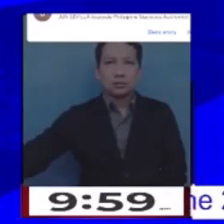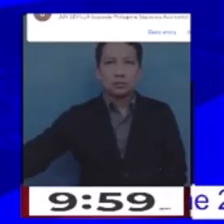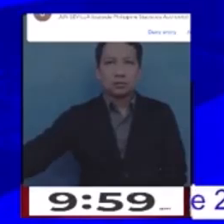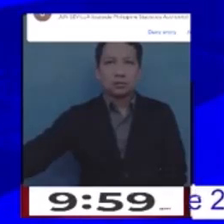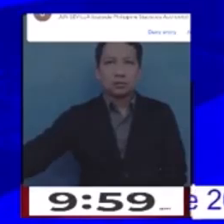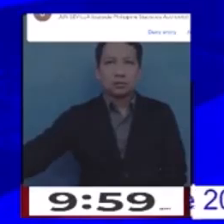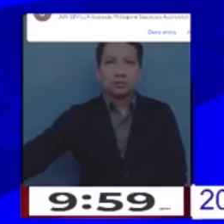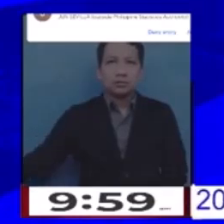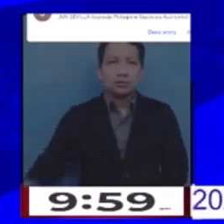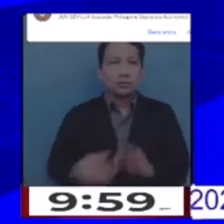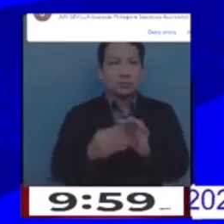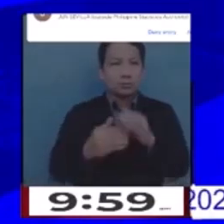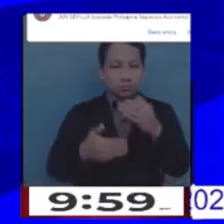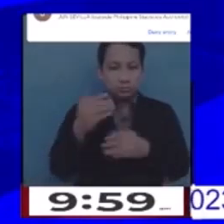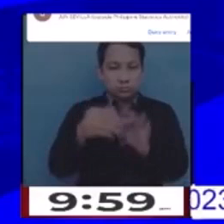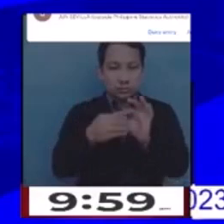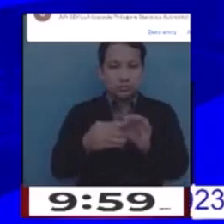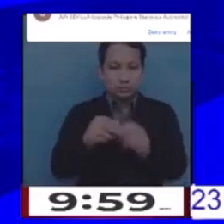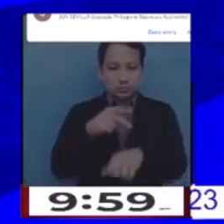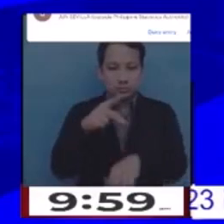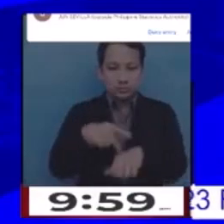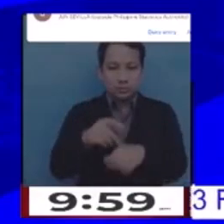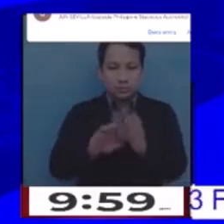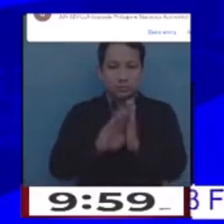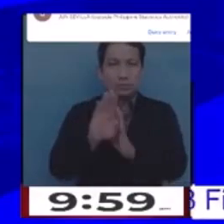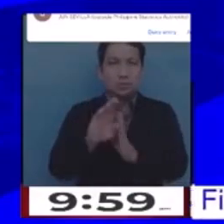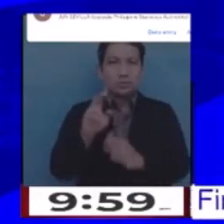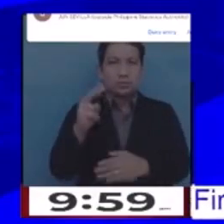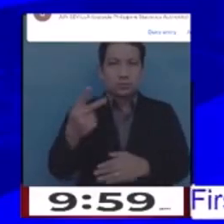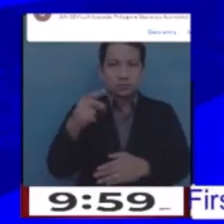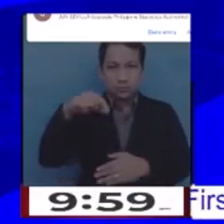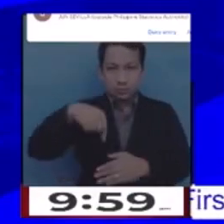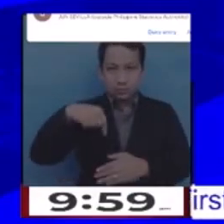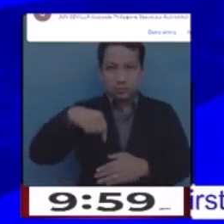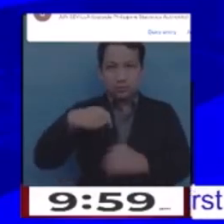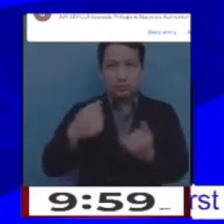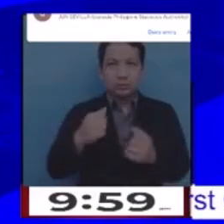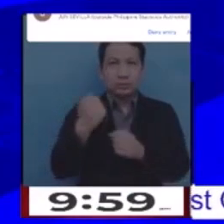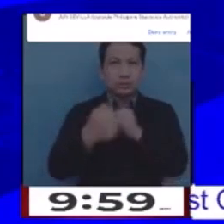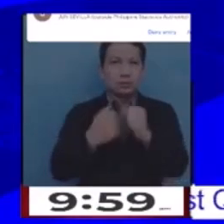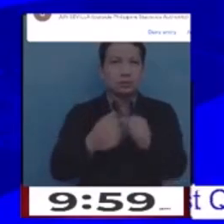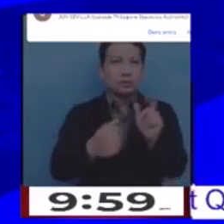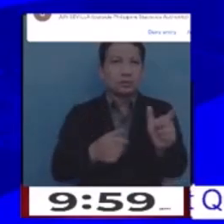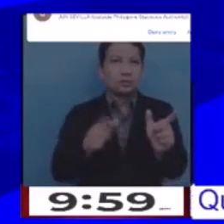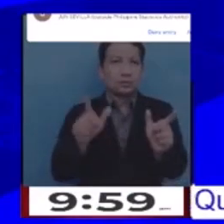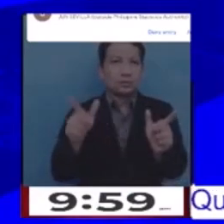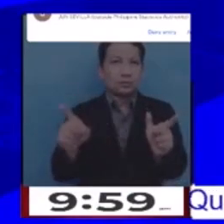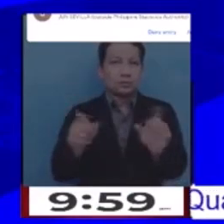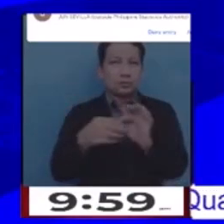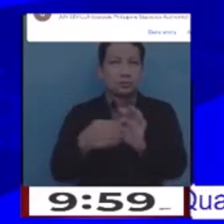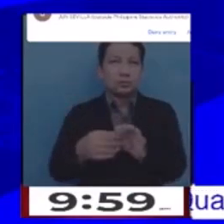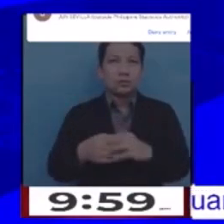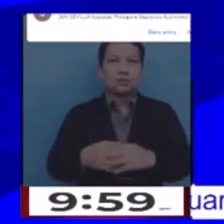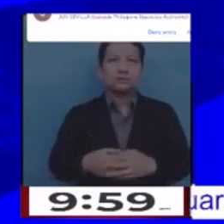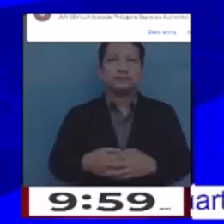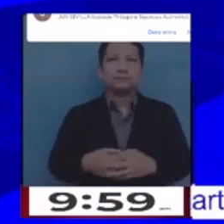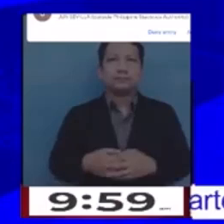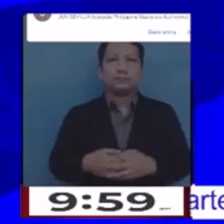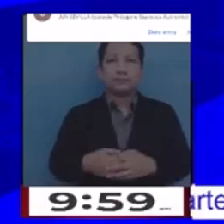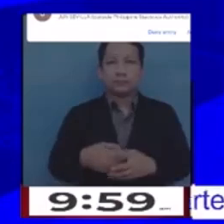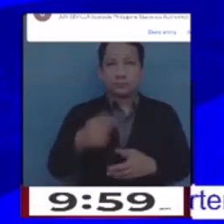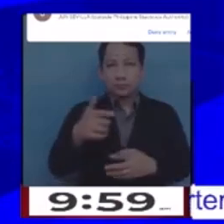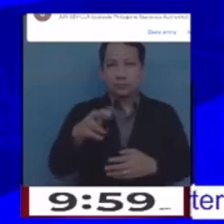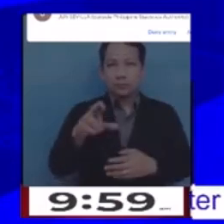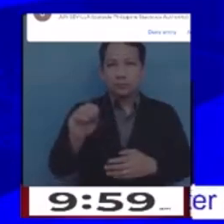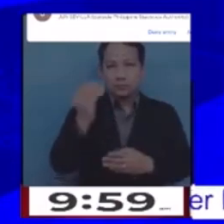ang pagbangon ng bansa mula sa pandemya noong ikalawang quarter ng taong 2021. Ang gross national